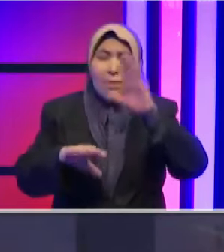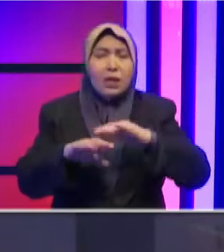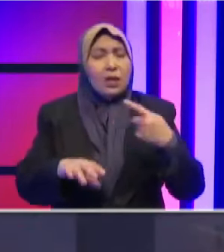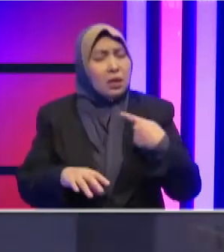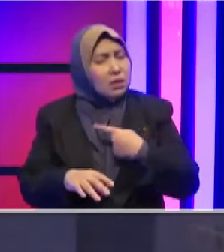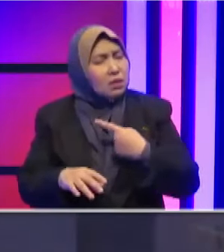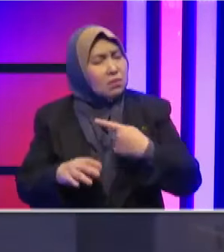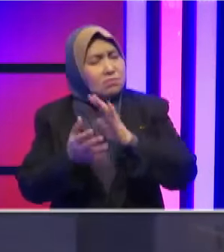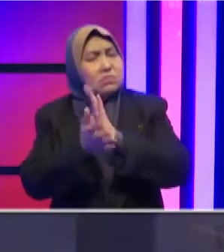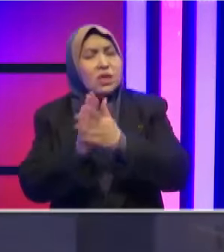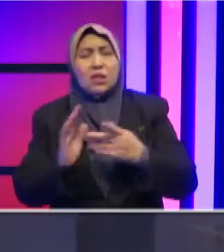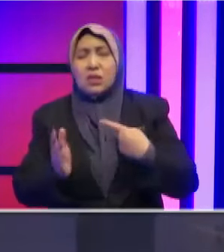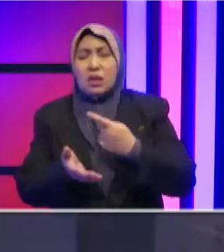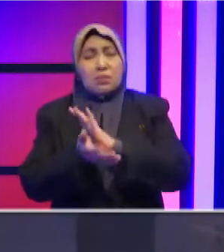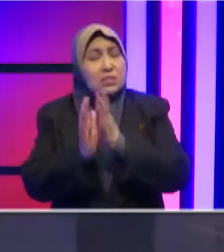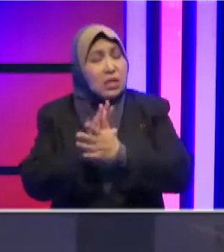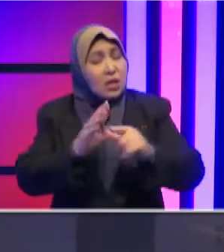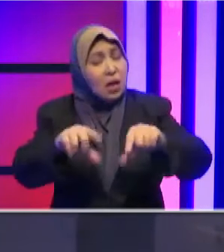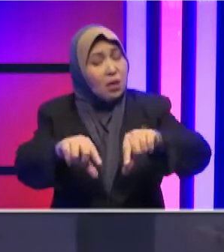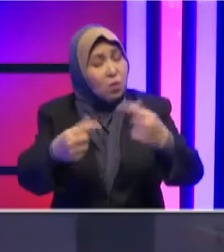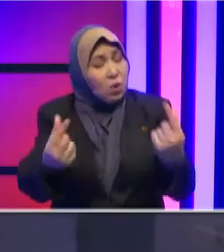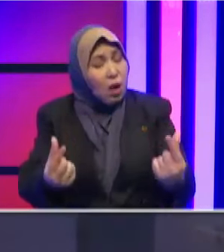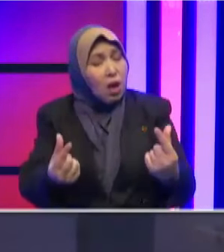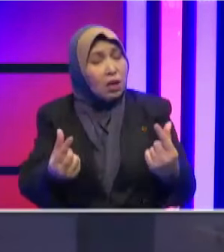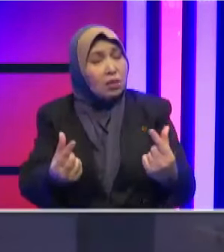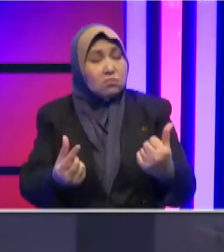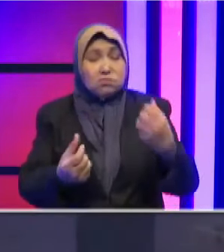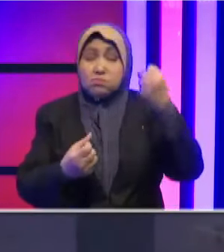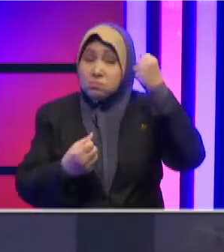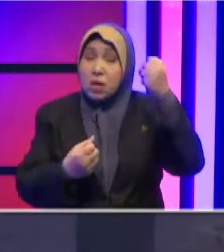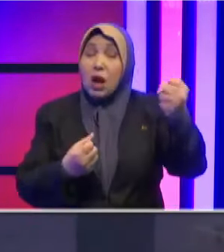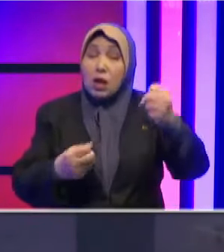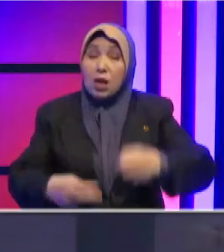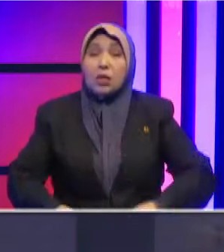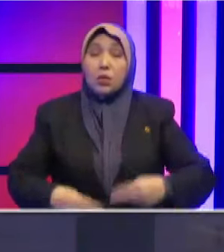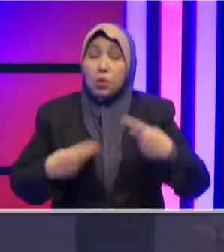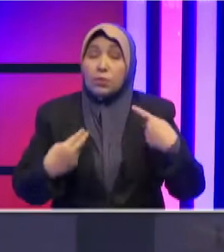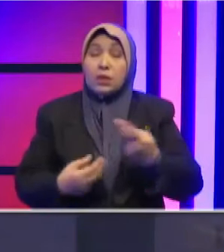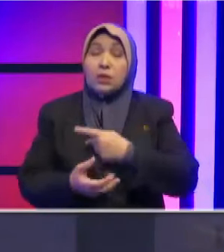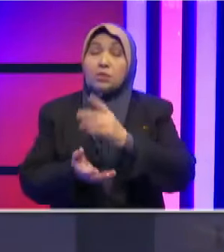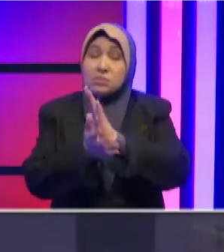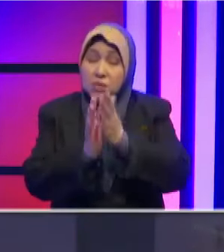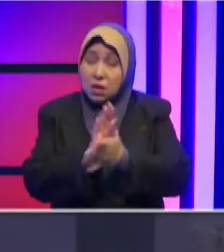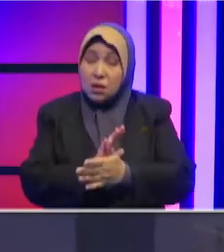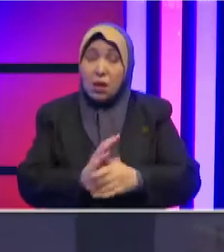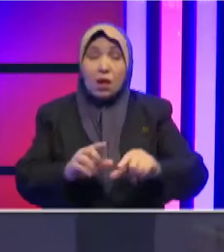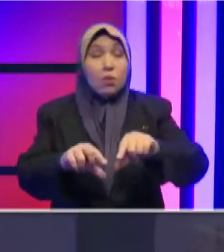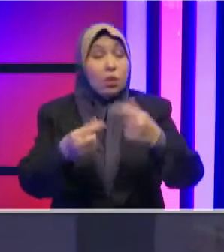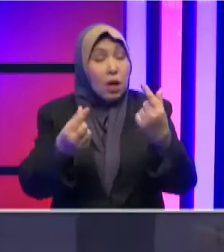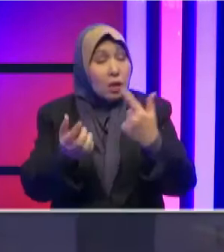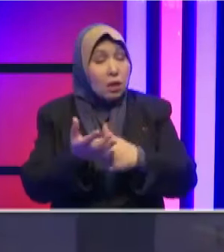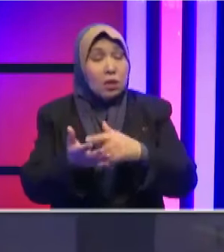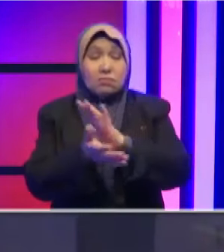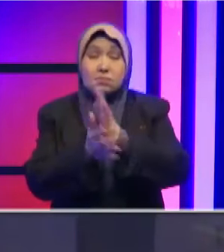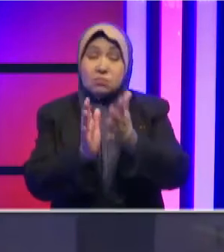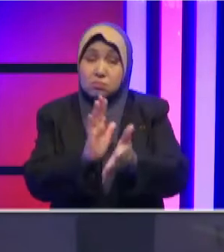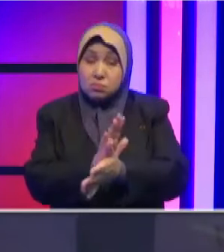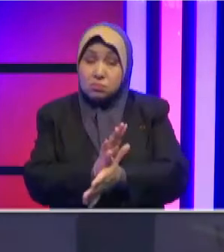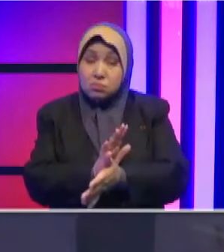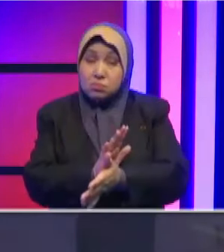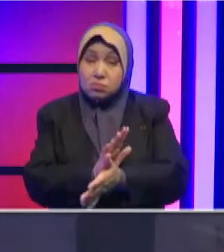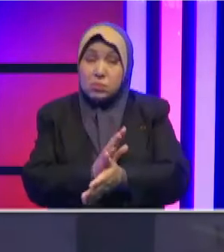kita menjadikan Alquran sebagai pegangan hidup kita agar kita menjadikan Alquran sebagai